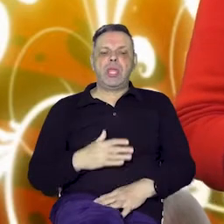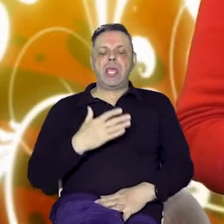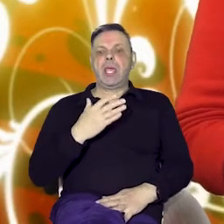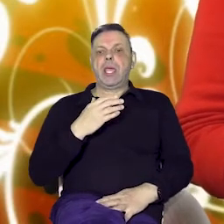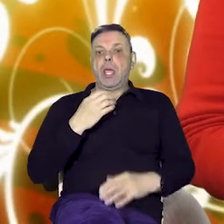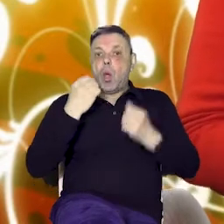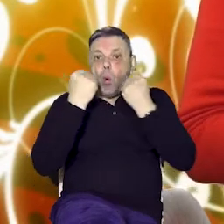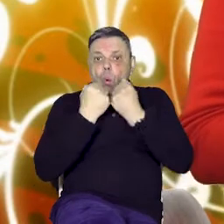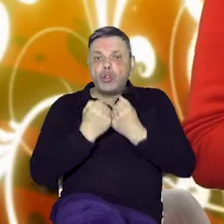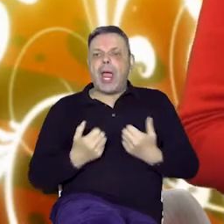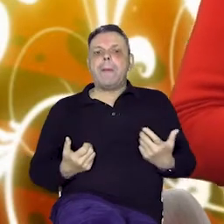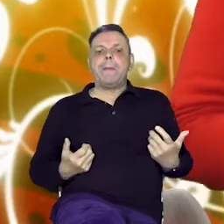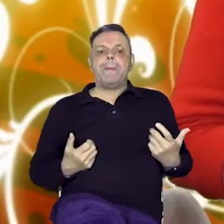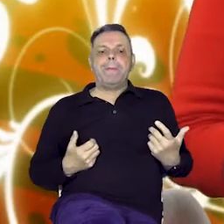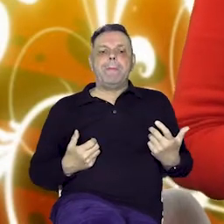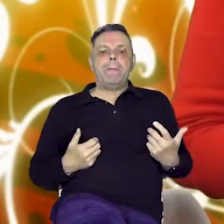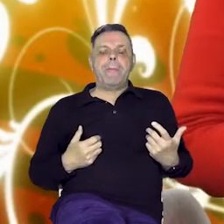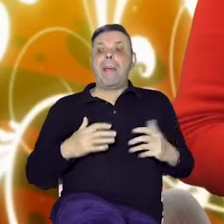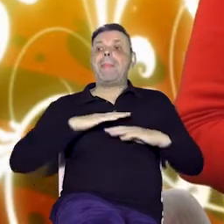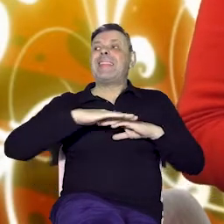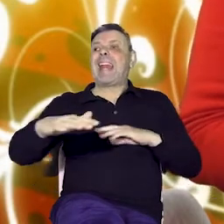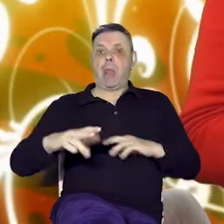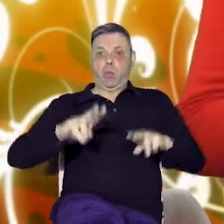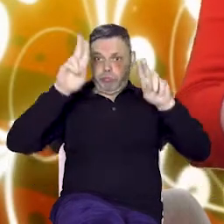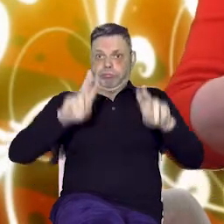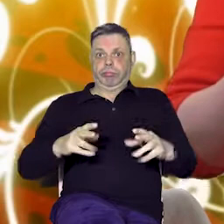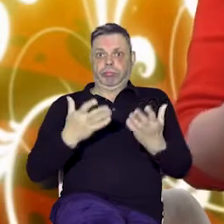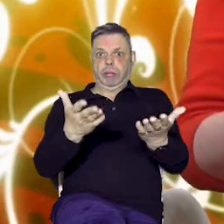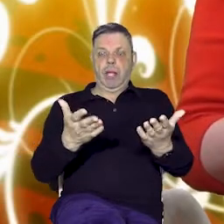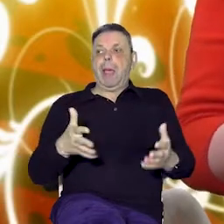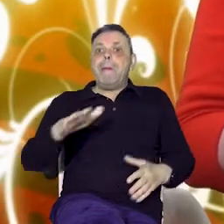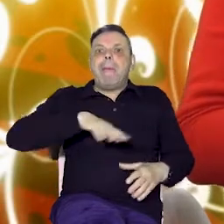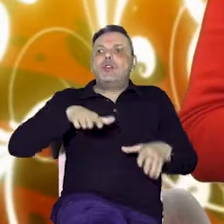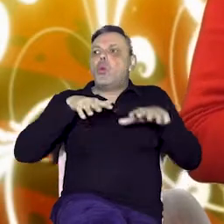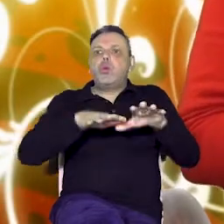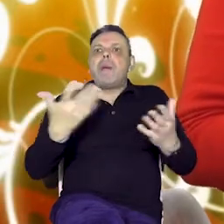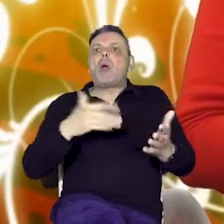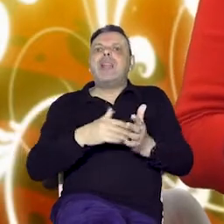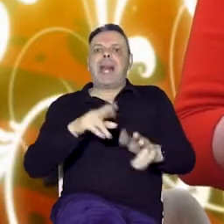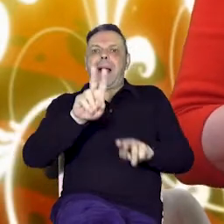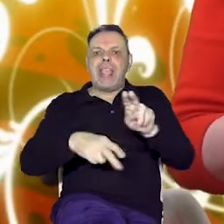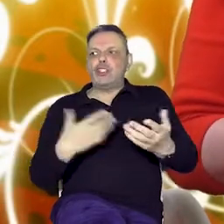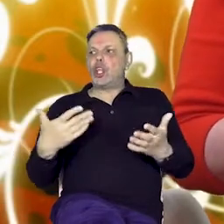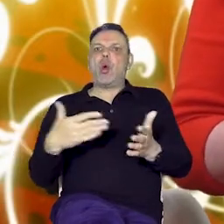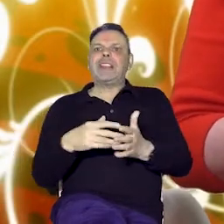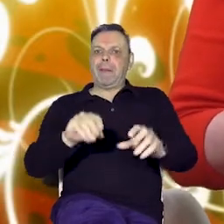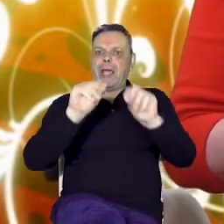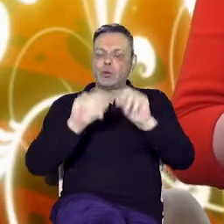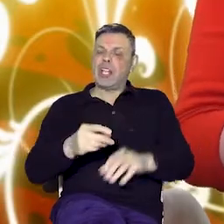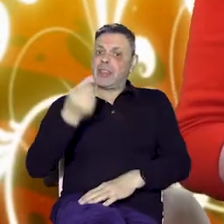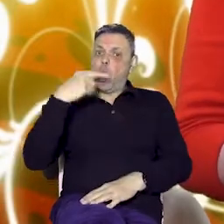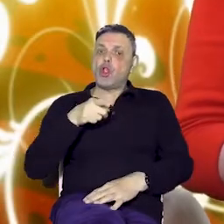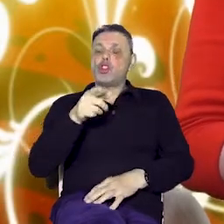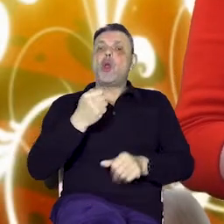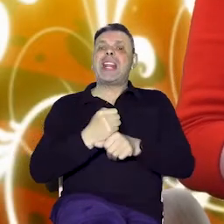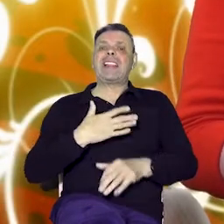zaista, što bi se reklo, na terenu doslovno, među onima koje treba liječiti, koje treba educirati. Točno. Odnosno, oni rade